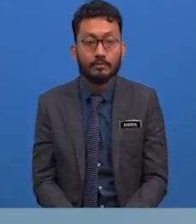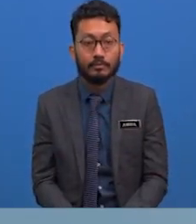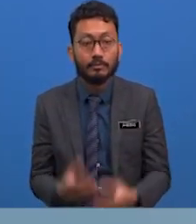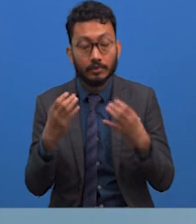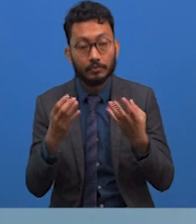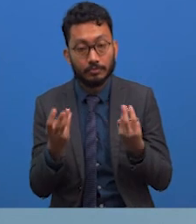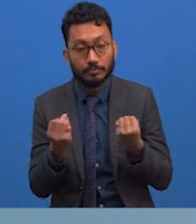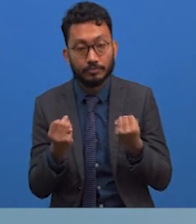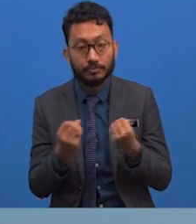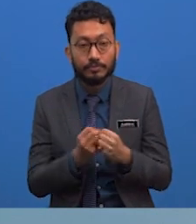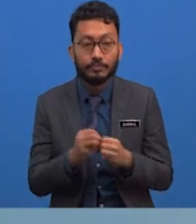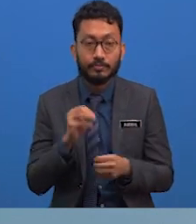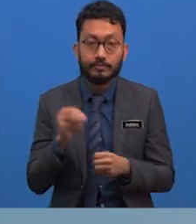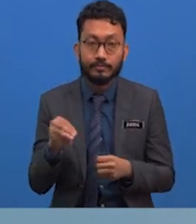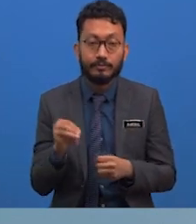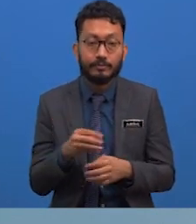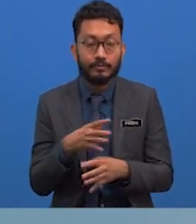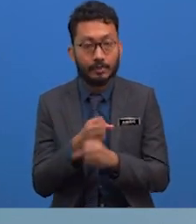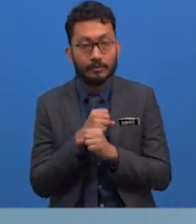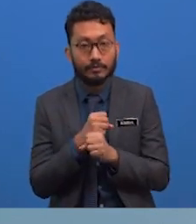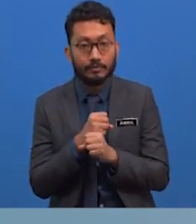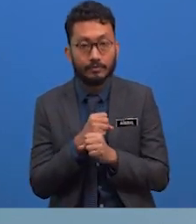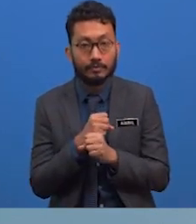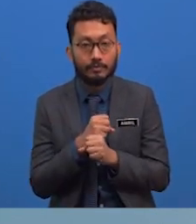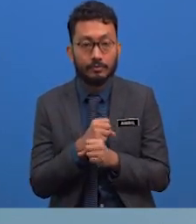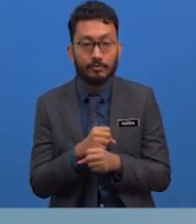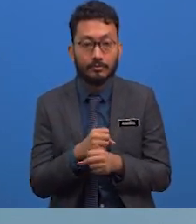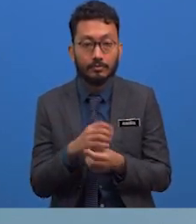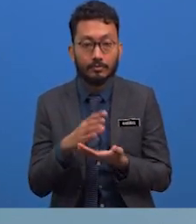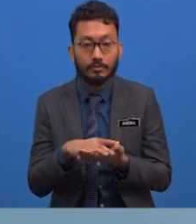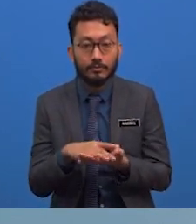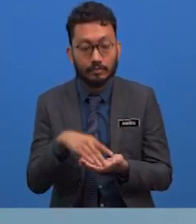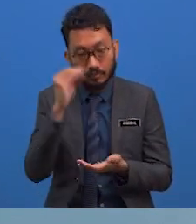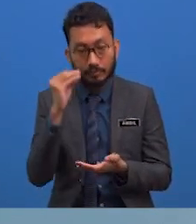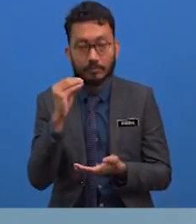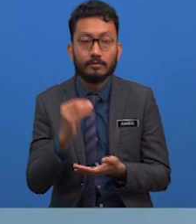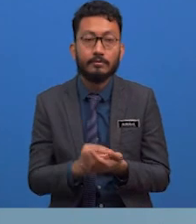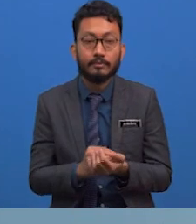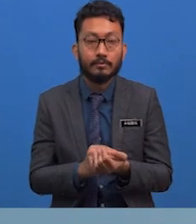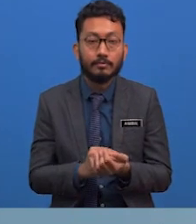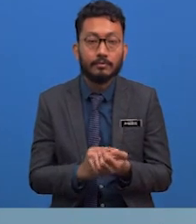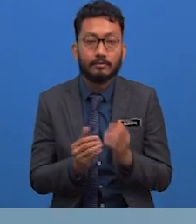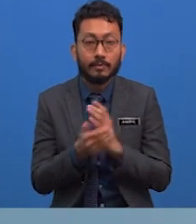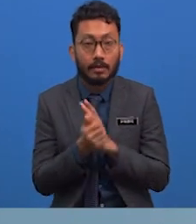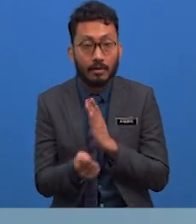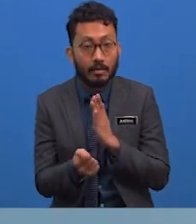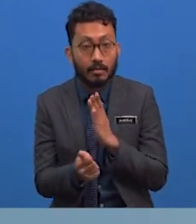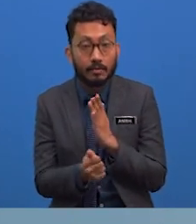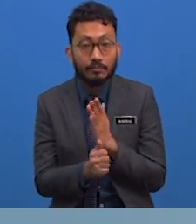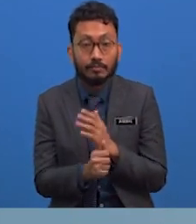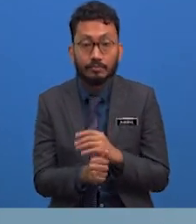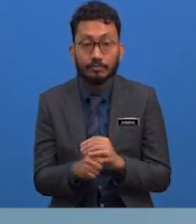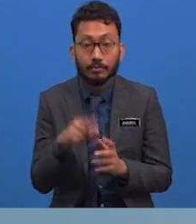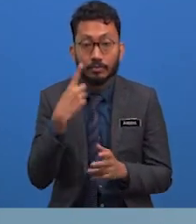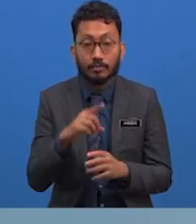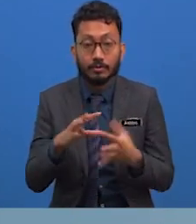Cikgu amat berharap murid-murid dapat mengaplikasikan pengetahuan dan kemahiran yang dipelajari